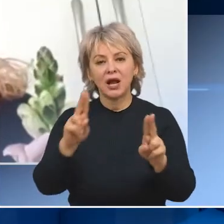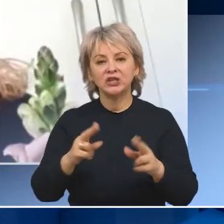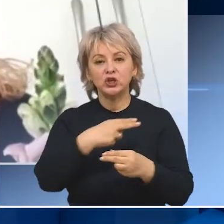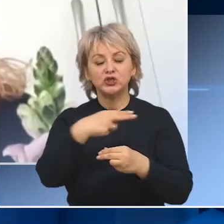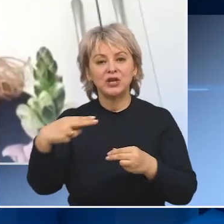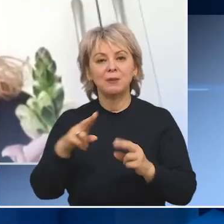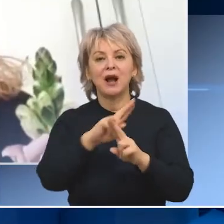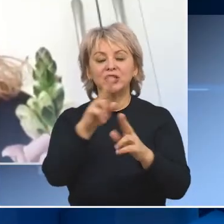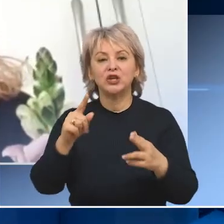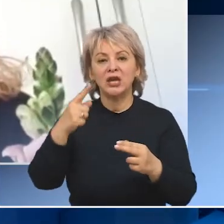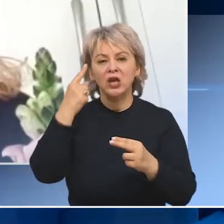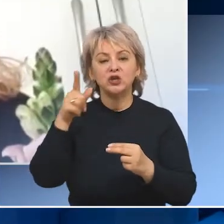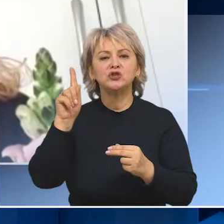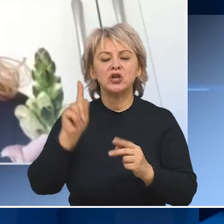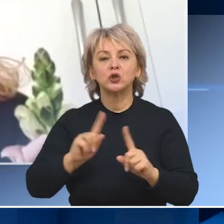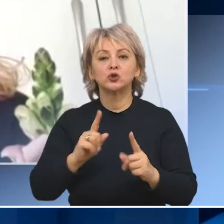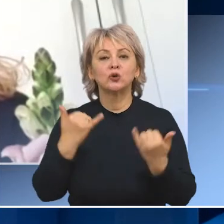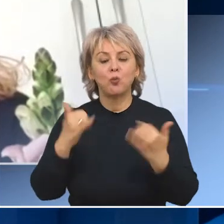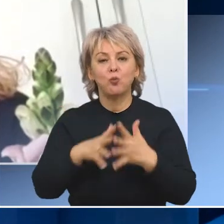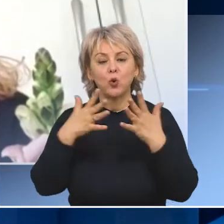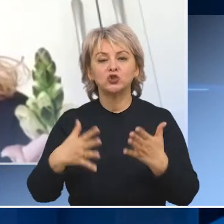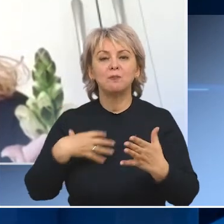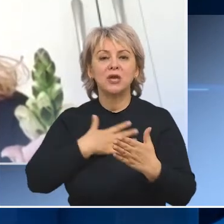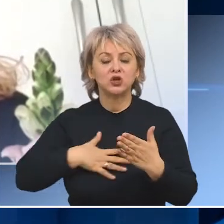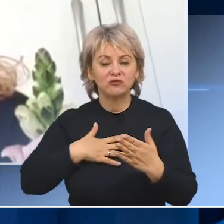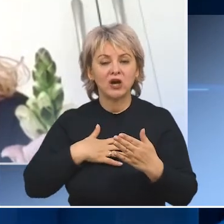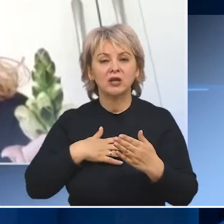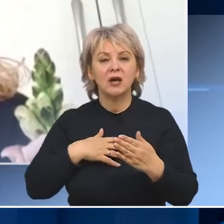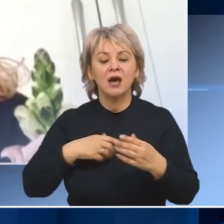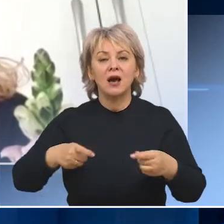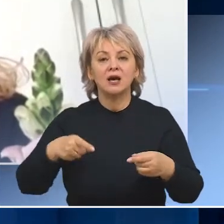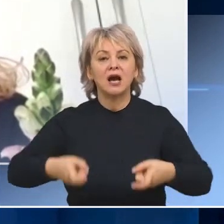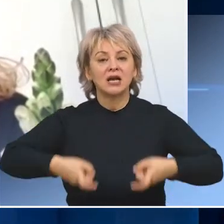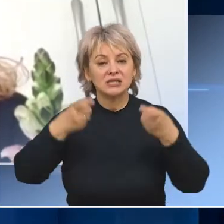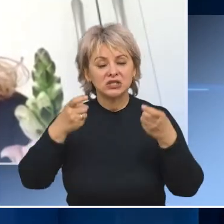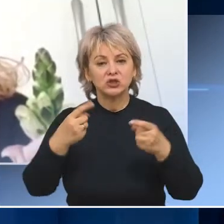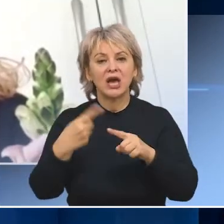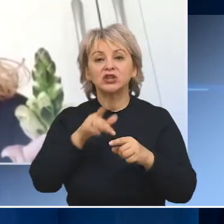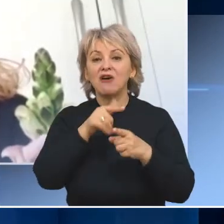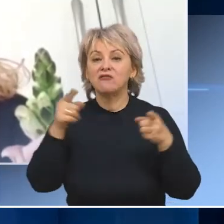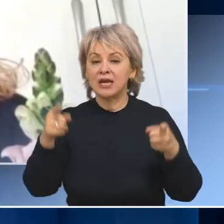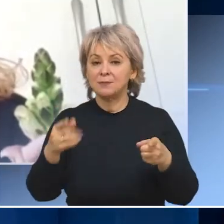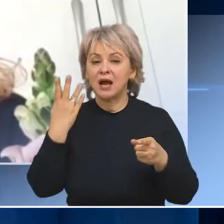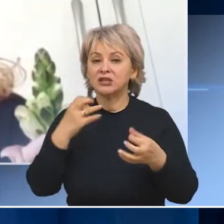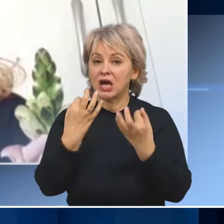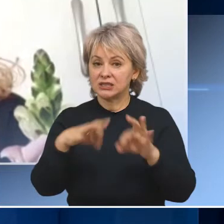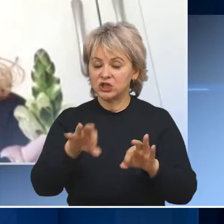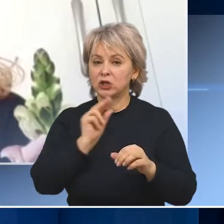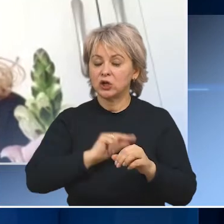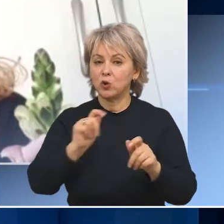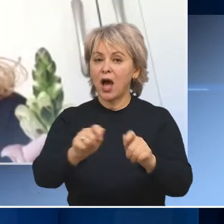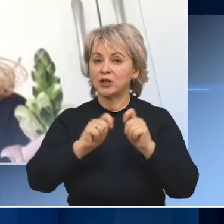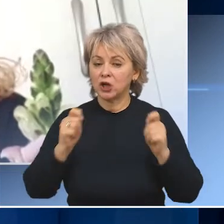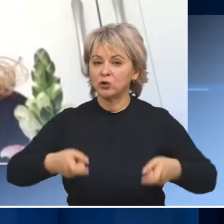какие темы, какие идеи, что больше всего сейчас волнует отельеров? Это именно срок, когда разрешат